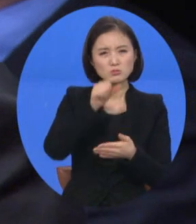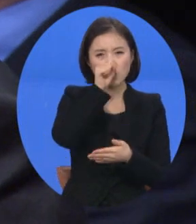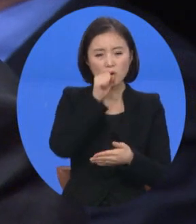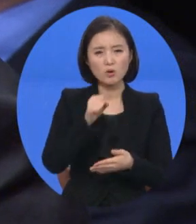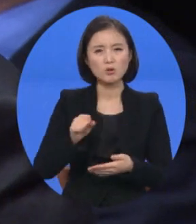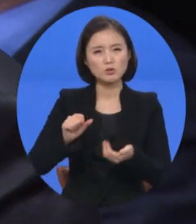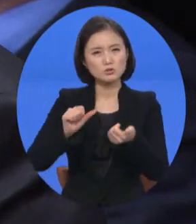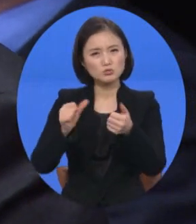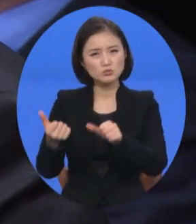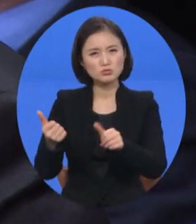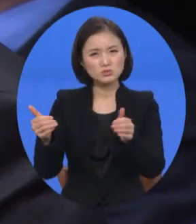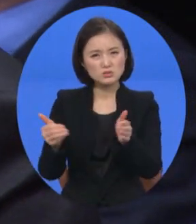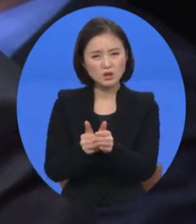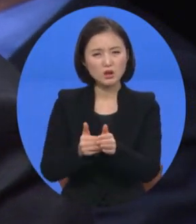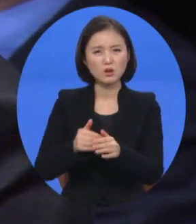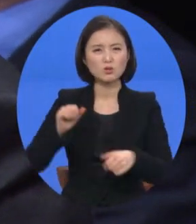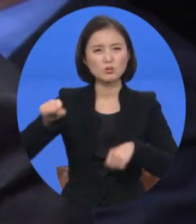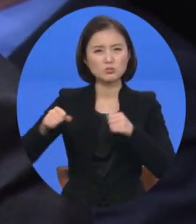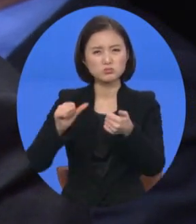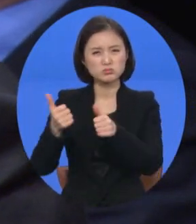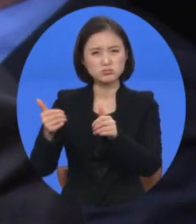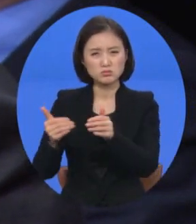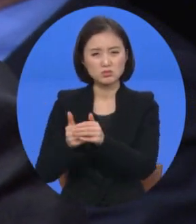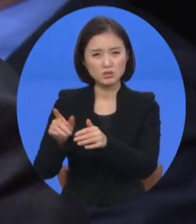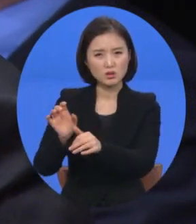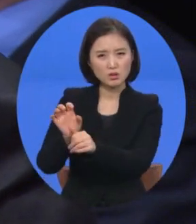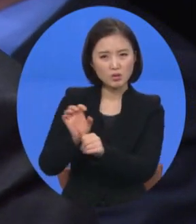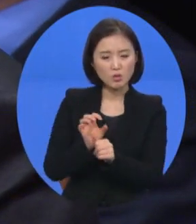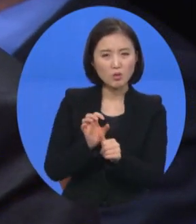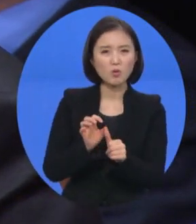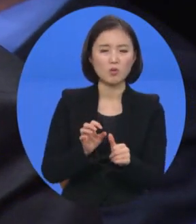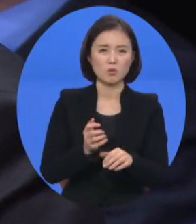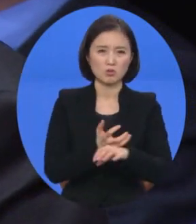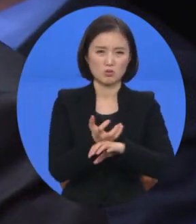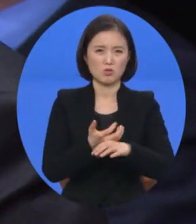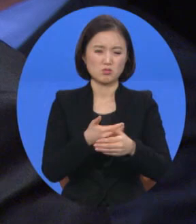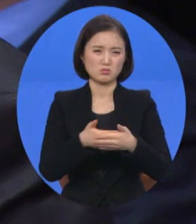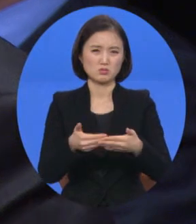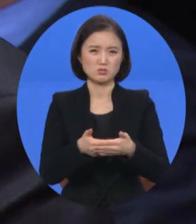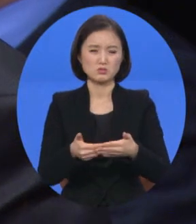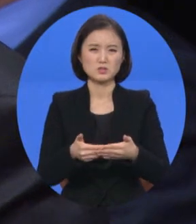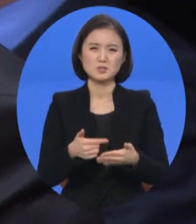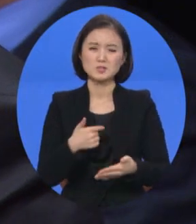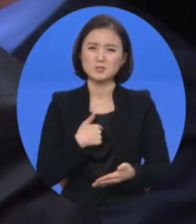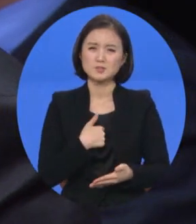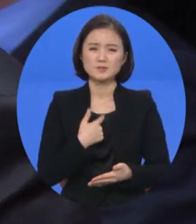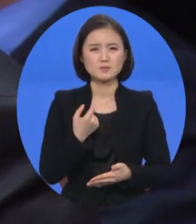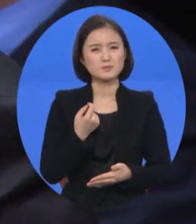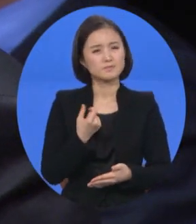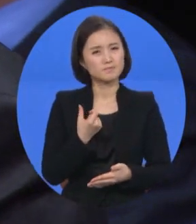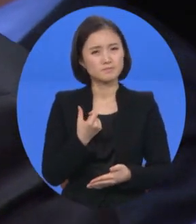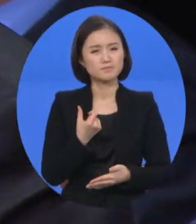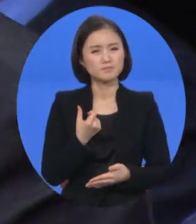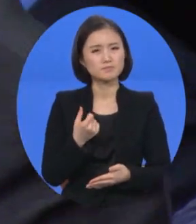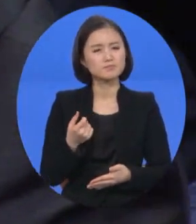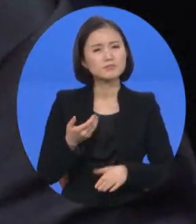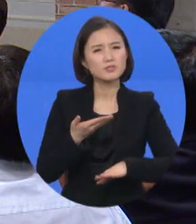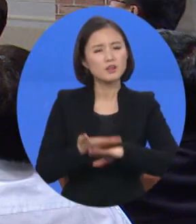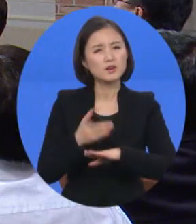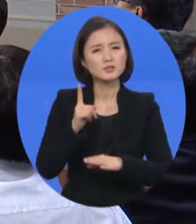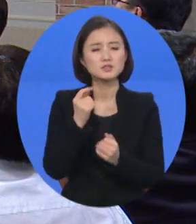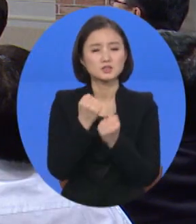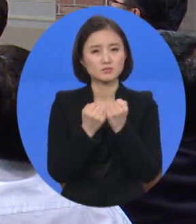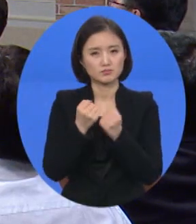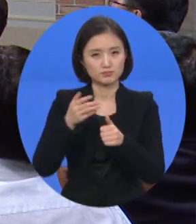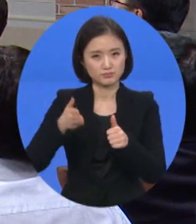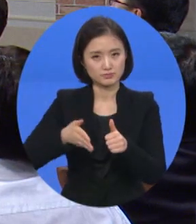는 건지 그리고 또 살아있는 어떤 호라이 그림이나 부표 본 그림 하고는 어떻게 차이가 있는지 말씀해 주십시오